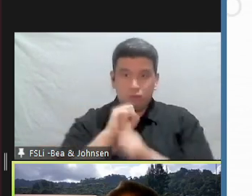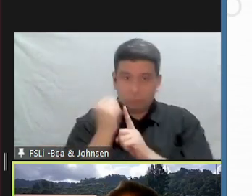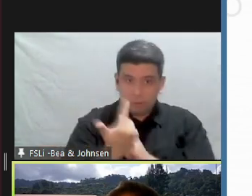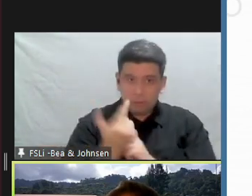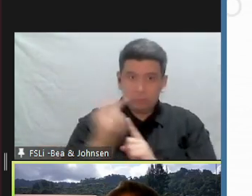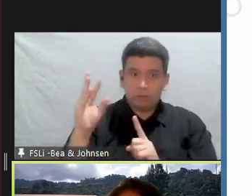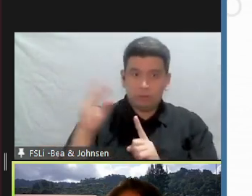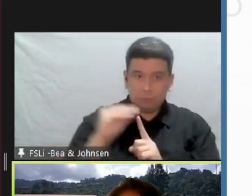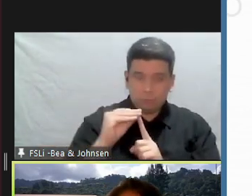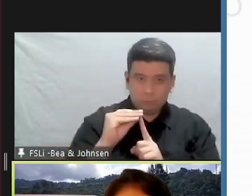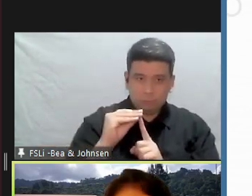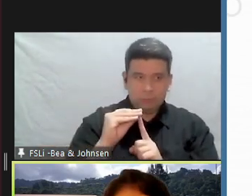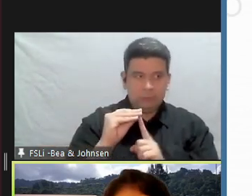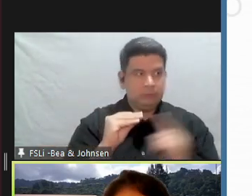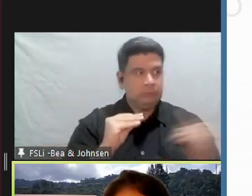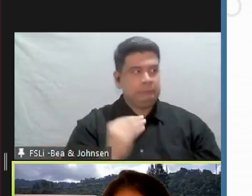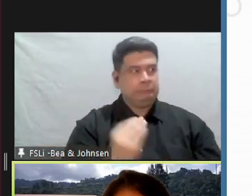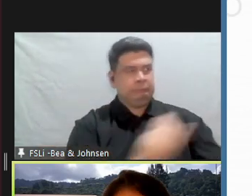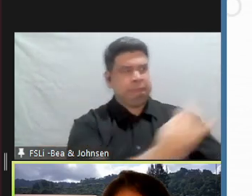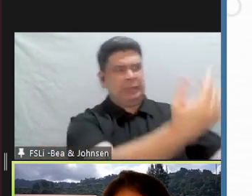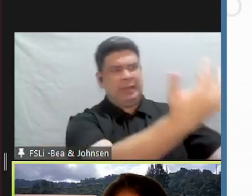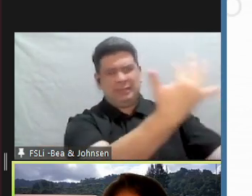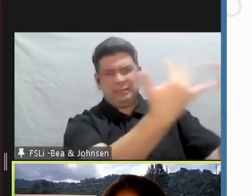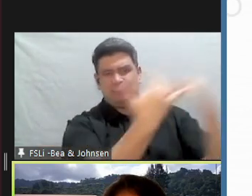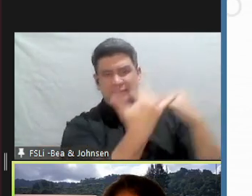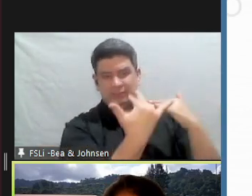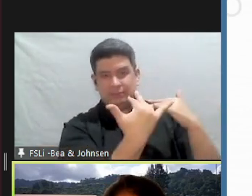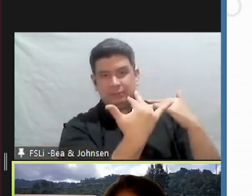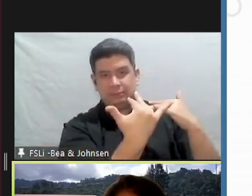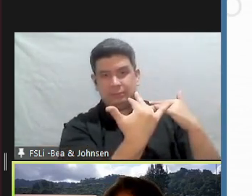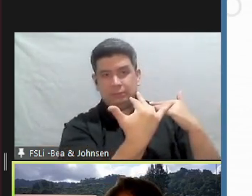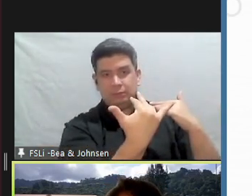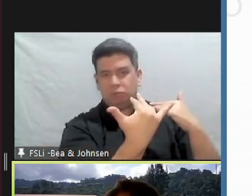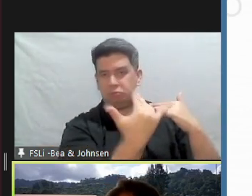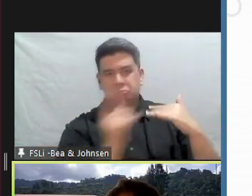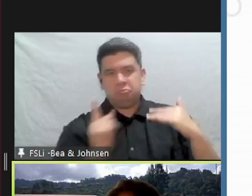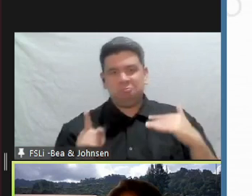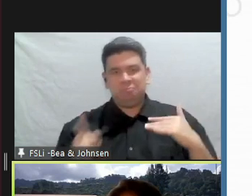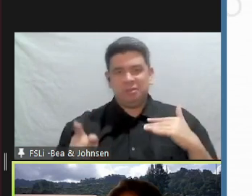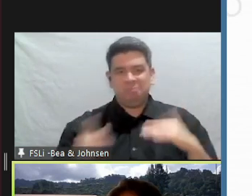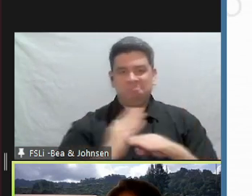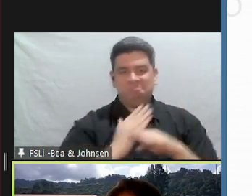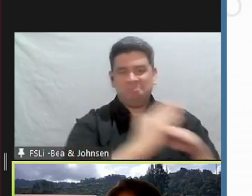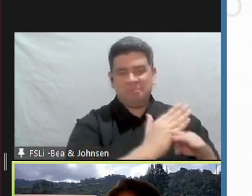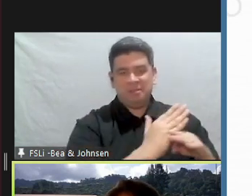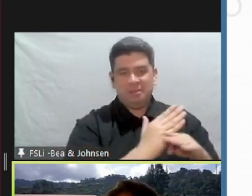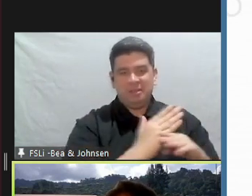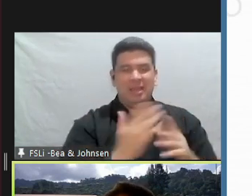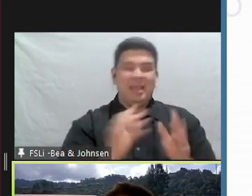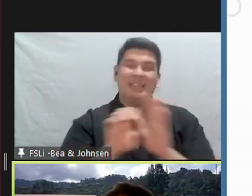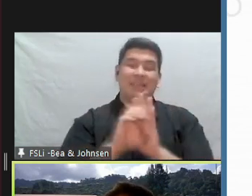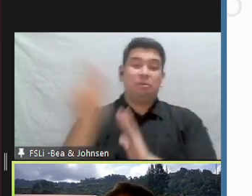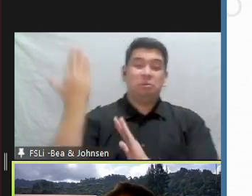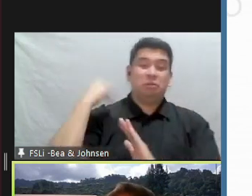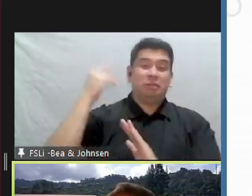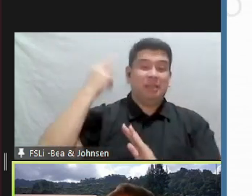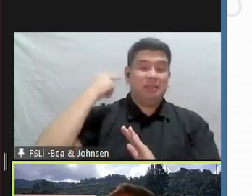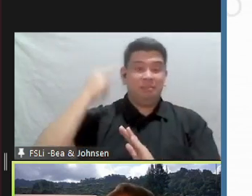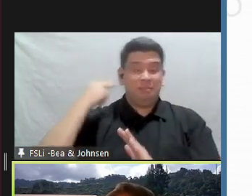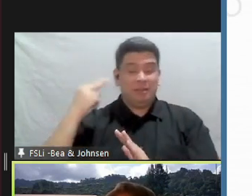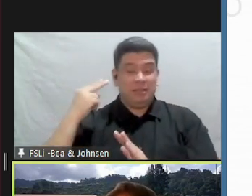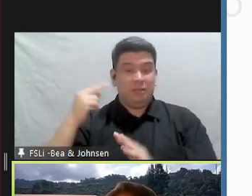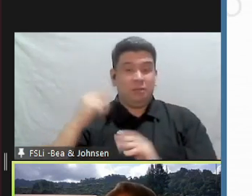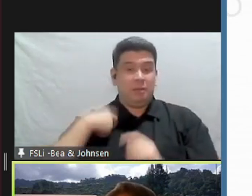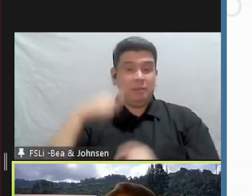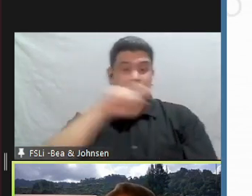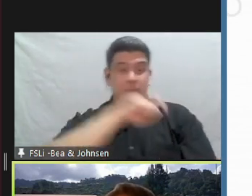cultural inroads of colonization. So, nung dumating yung mga Espanyol at mga Amerikano, ay talagang kinonvert nila